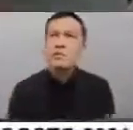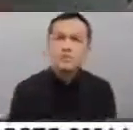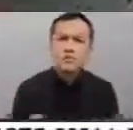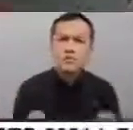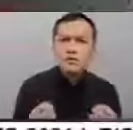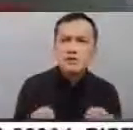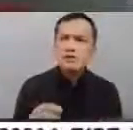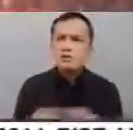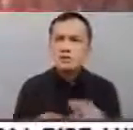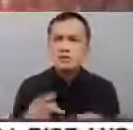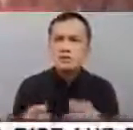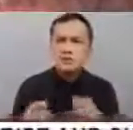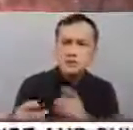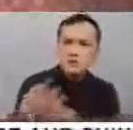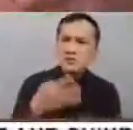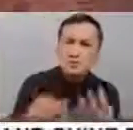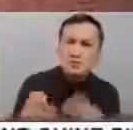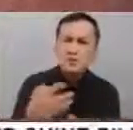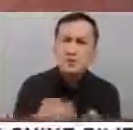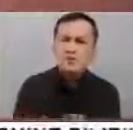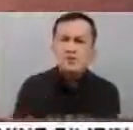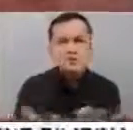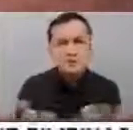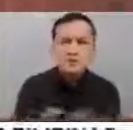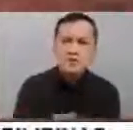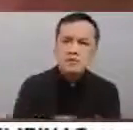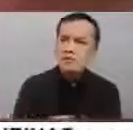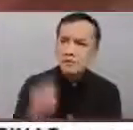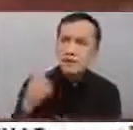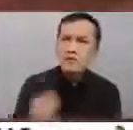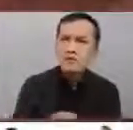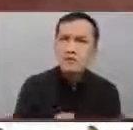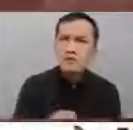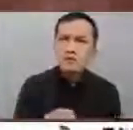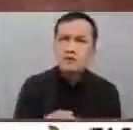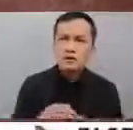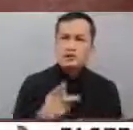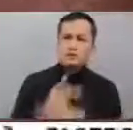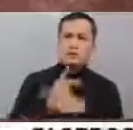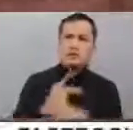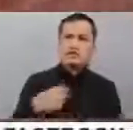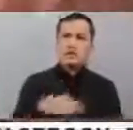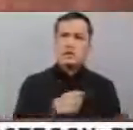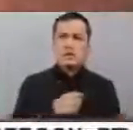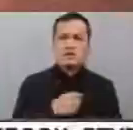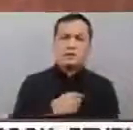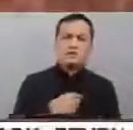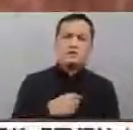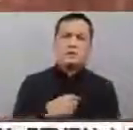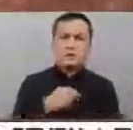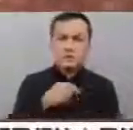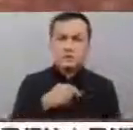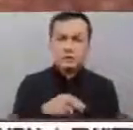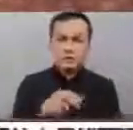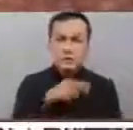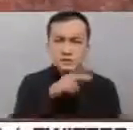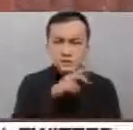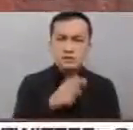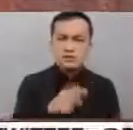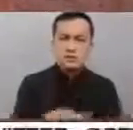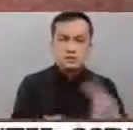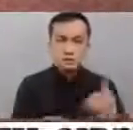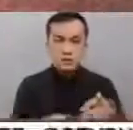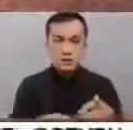ang nagpabakuna ngayon. Naging mabilis naman ang proseso sa mga nag-walk-in sa vaccination. Bago mabakunahan ay